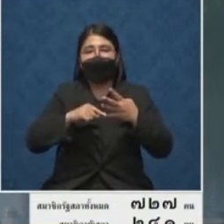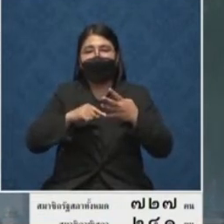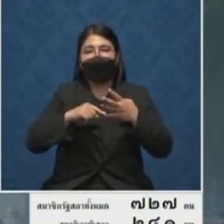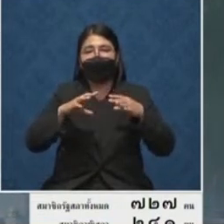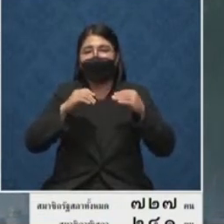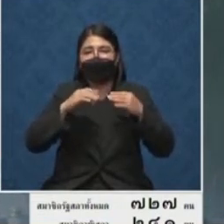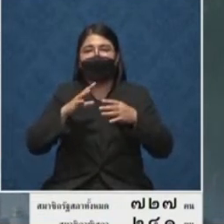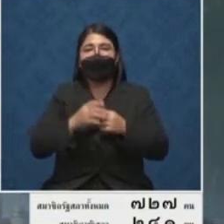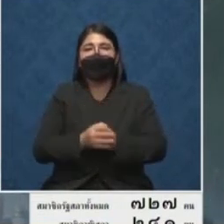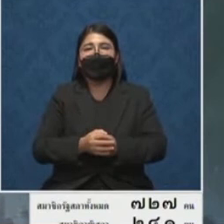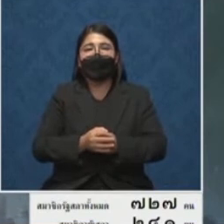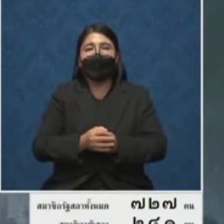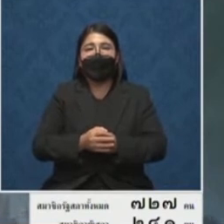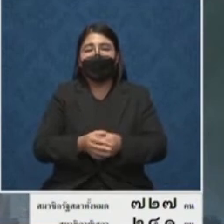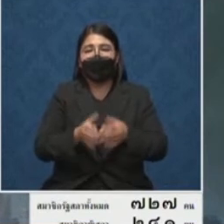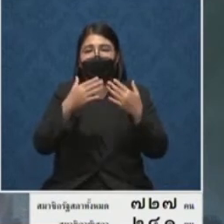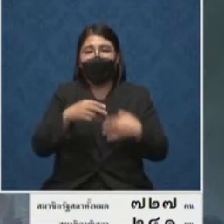การ4ไม่รับหลักการครับ